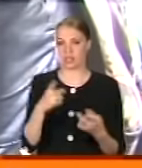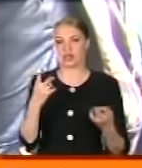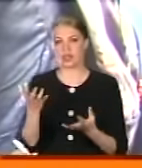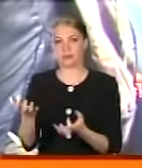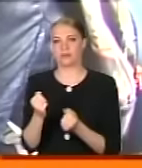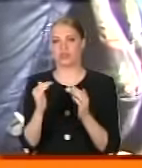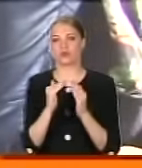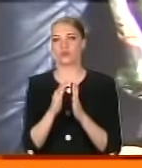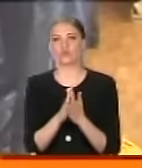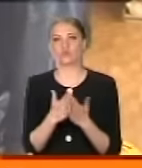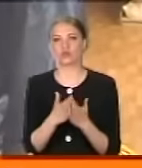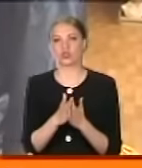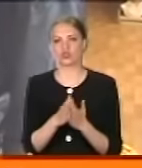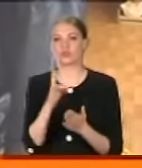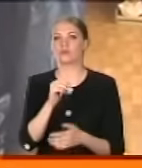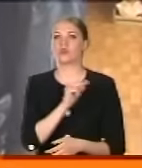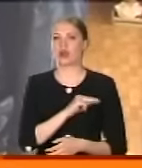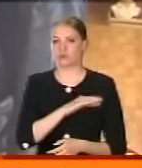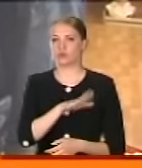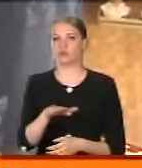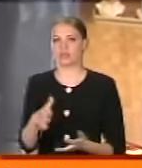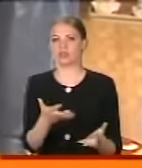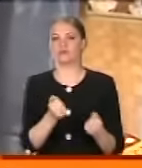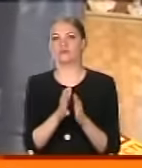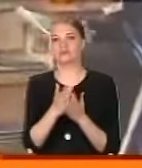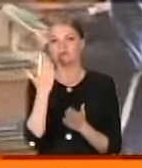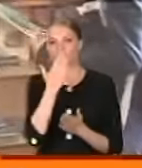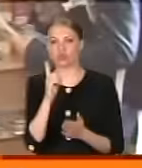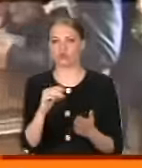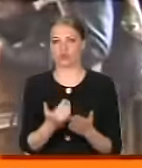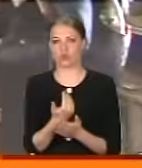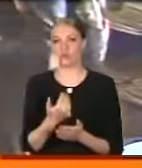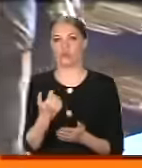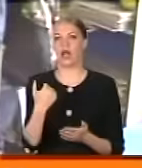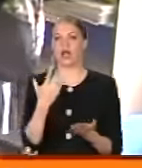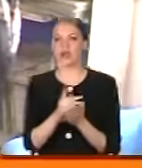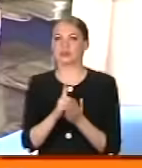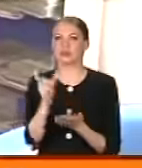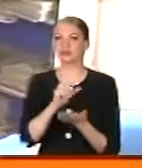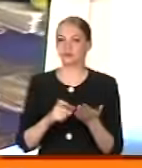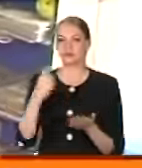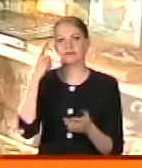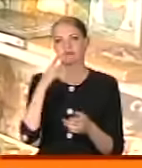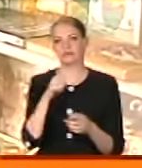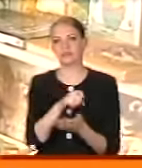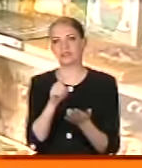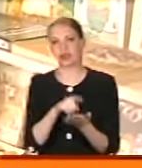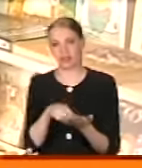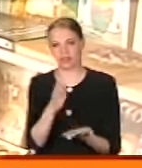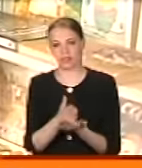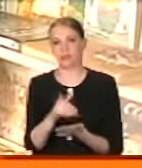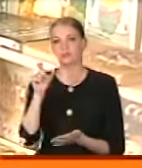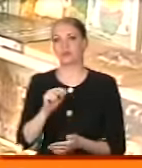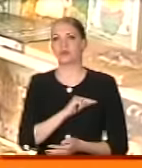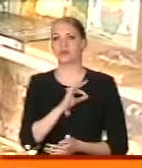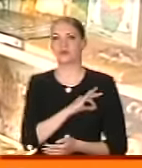тре взя до ЖКУ на работу детям взять почитать что-то новое А где такие стихотворения загадки там такое есть Ольга працю